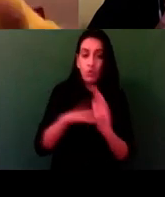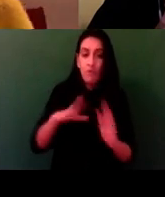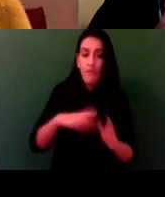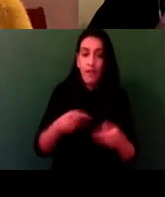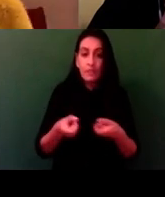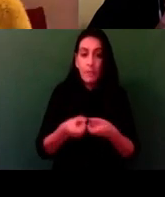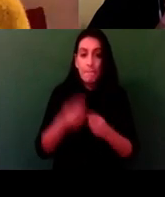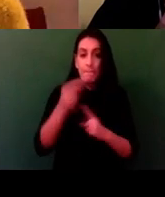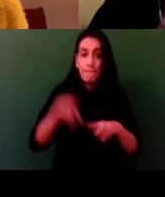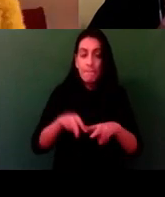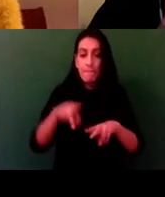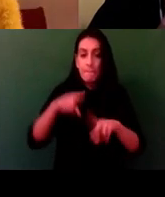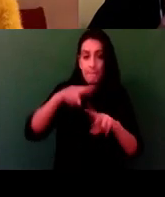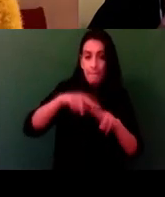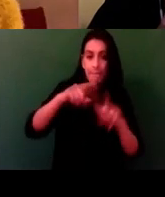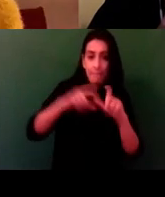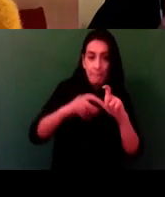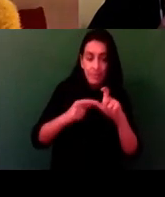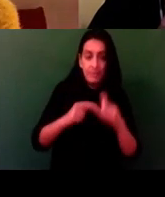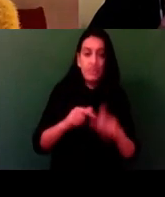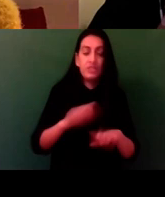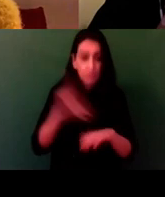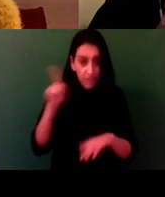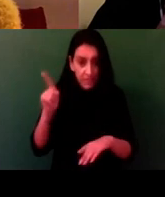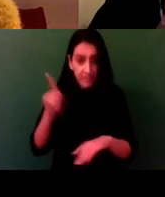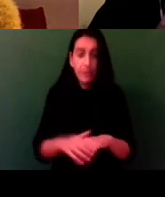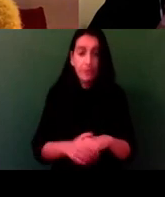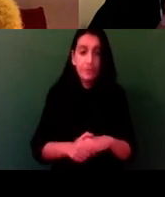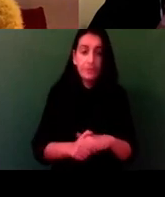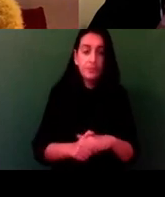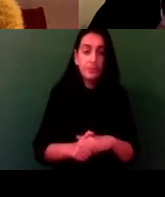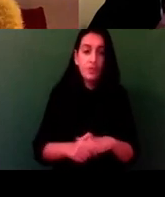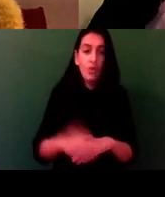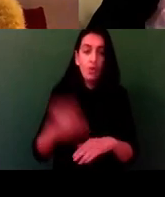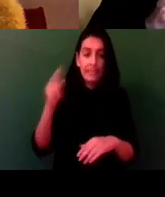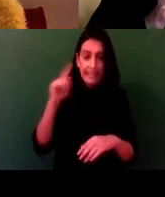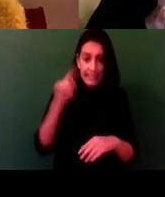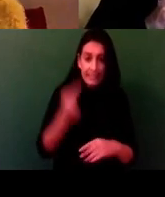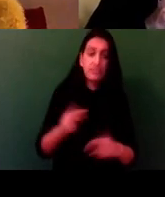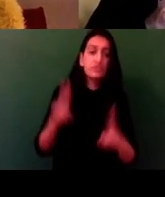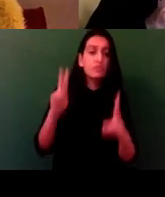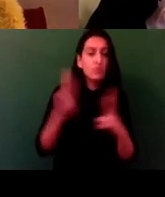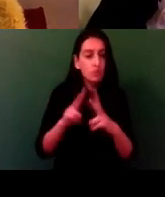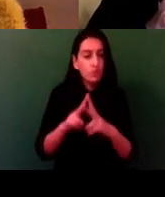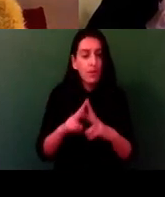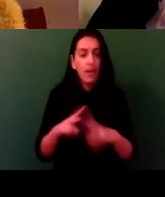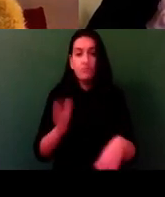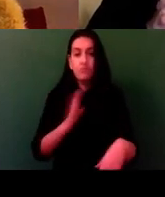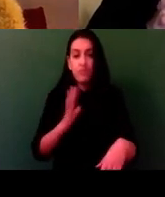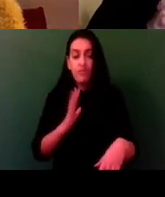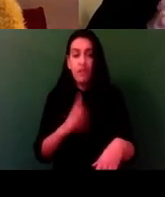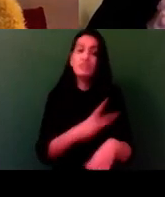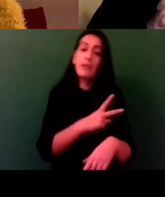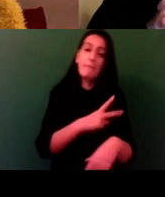ayında, geçen senenin Aralık ayında onlarla görüşmeye başlayıp böyle neredeyse haftada bir toplantılar ve belediyenin bu klasik işte